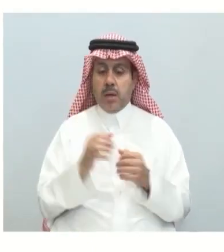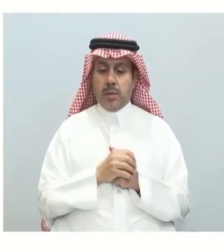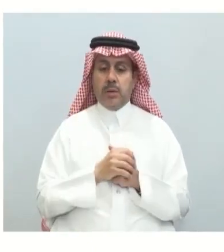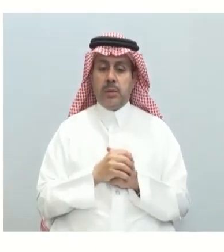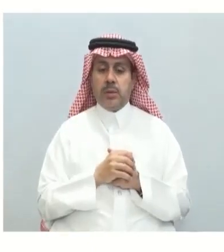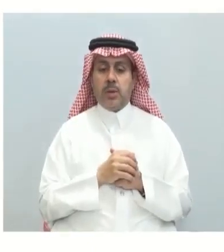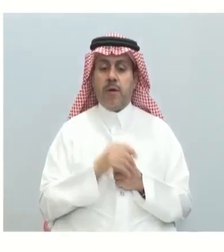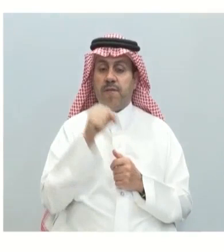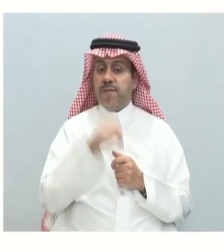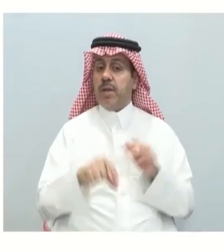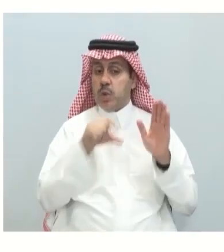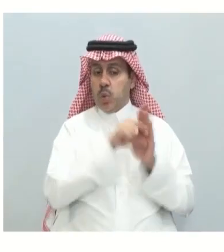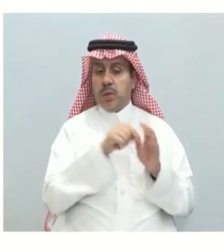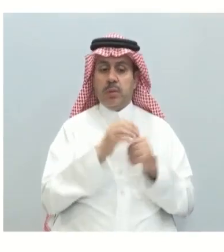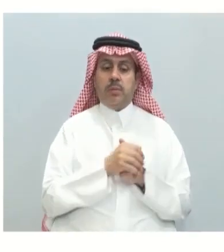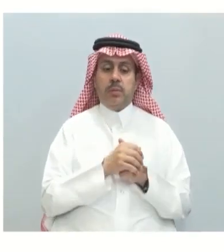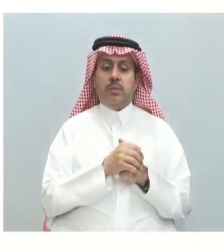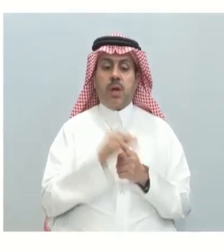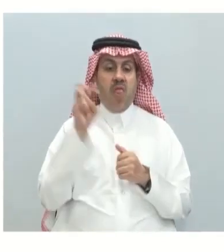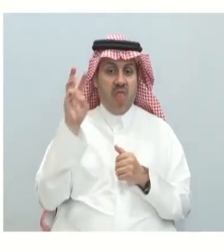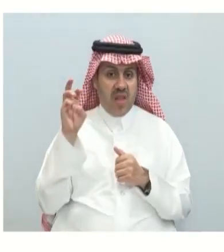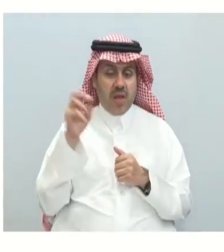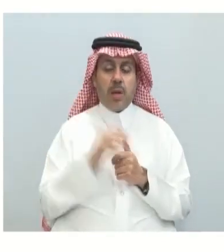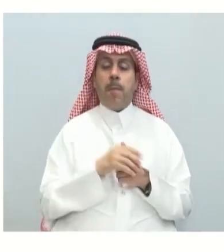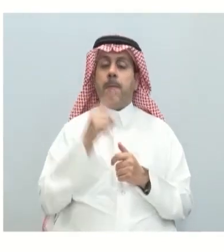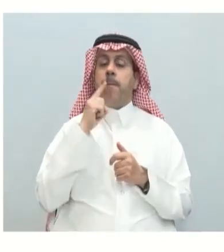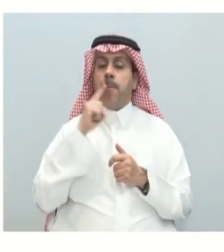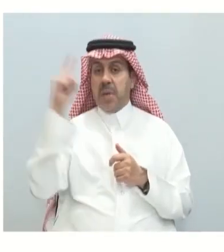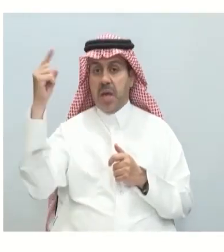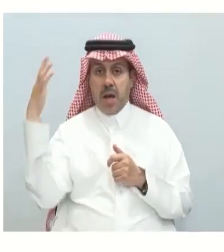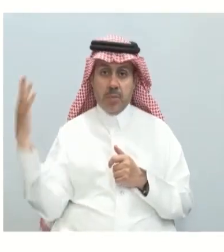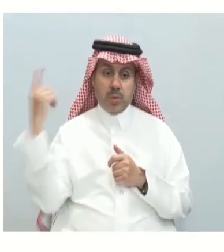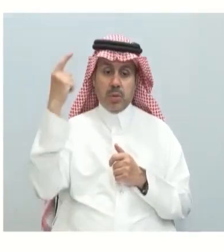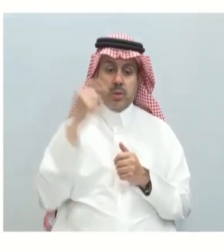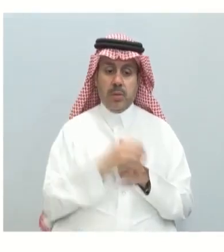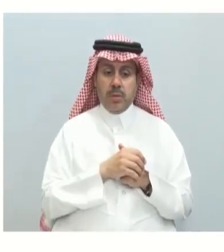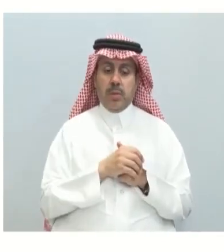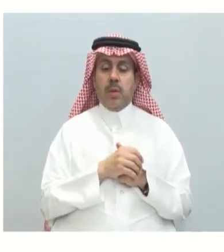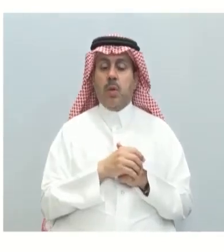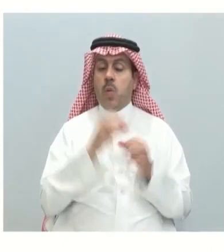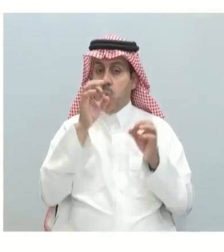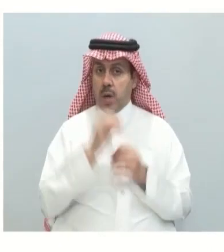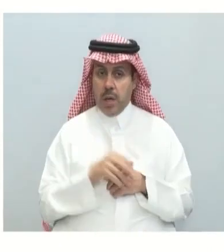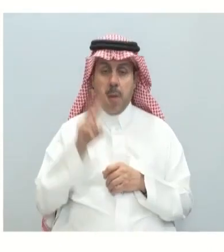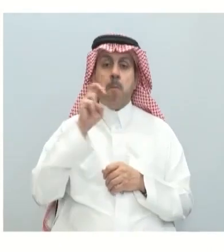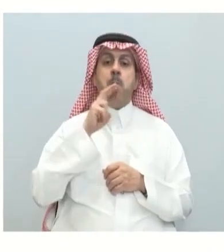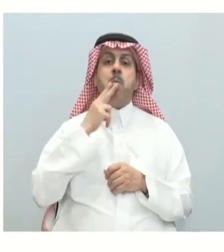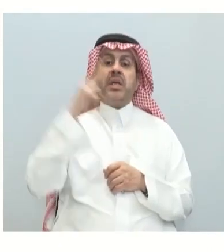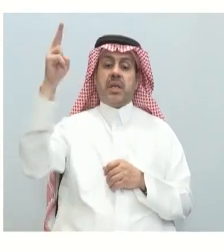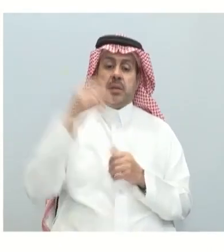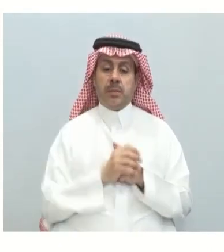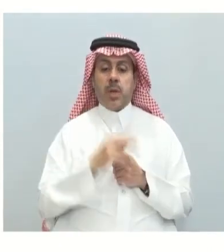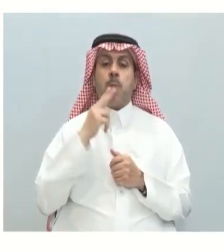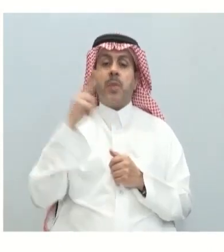تامل الايات الاتيه في السوره الايه 30 والايه كذلك ال 175 و2